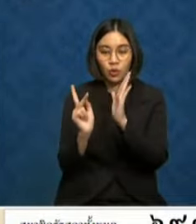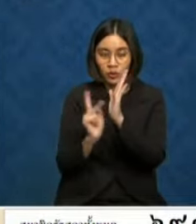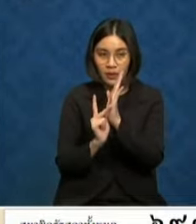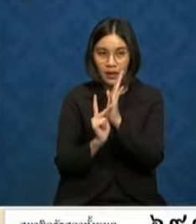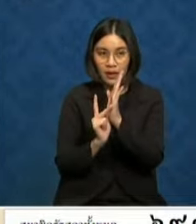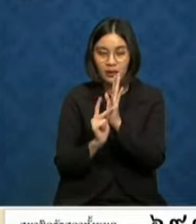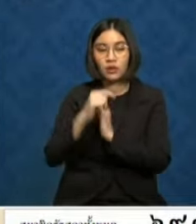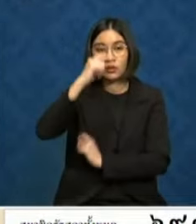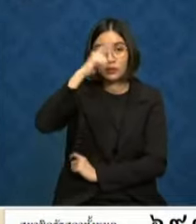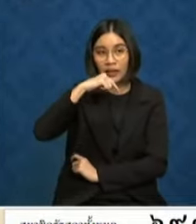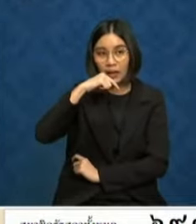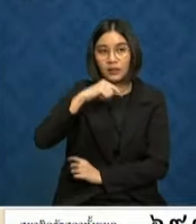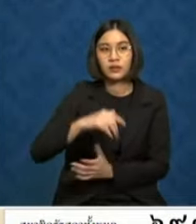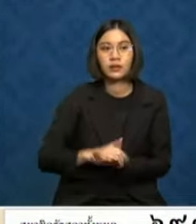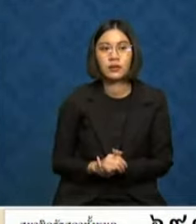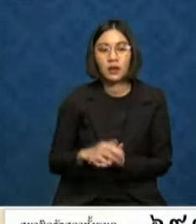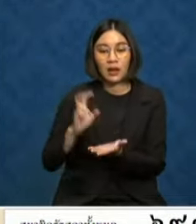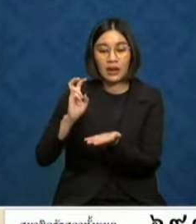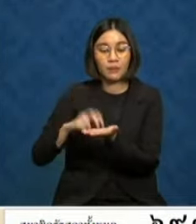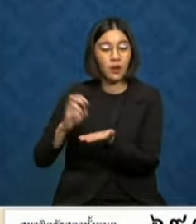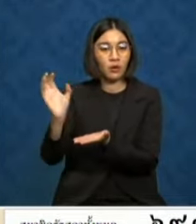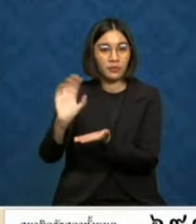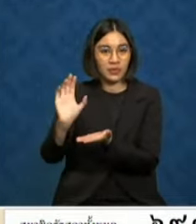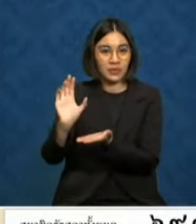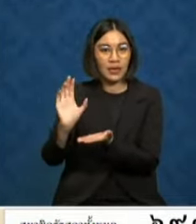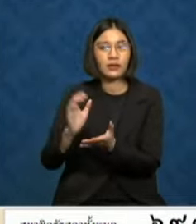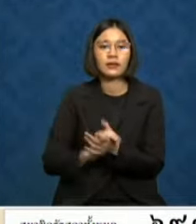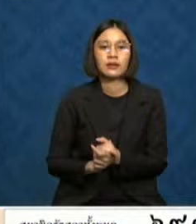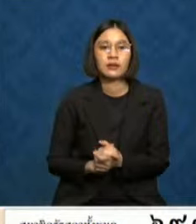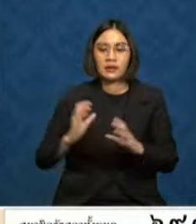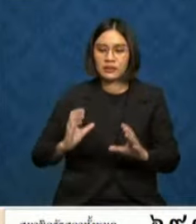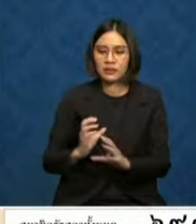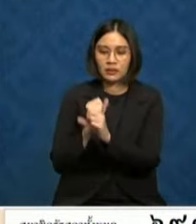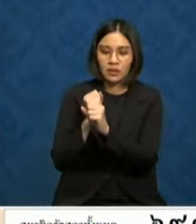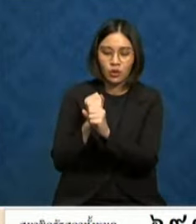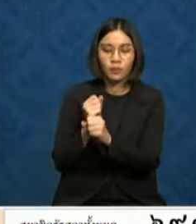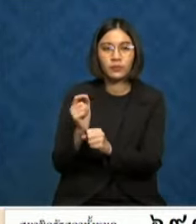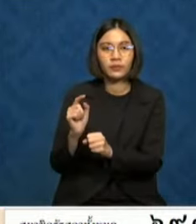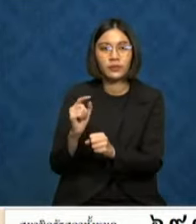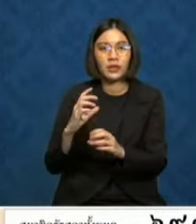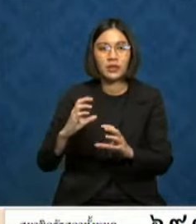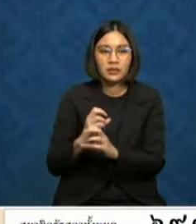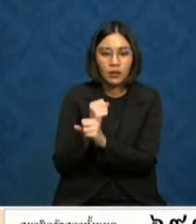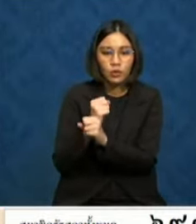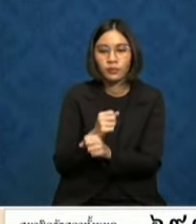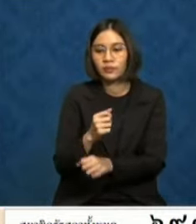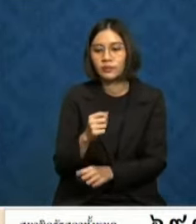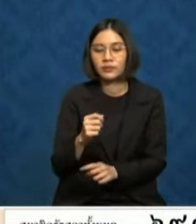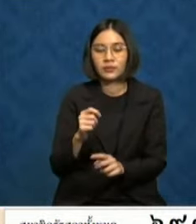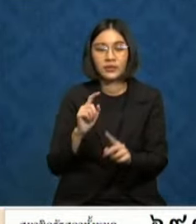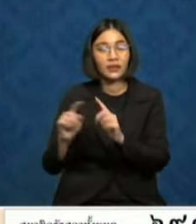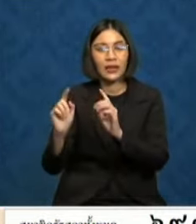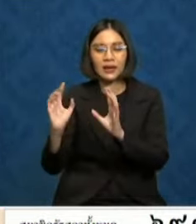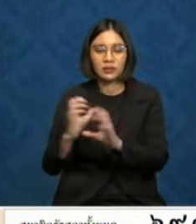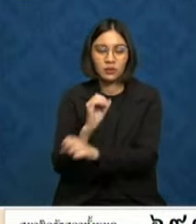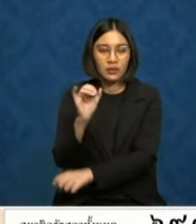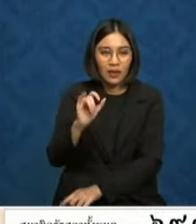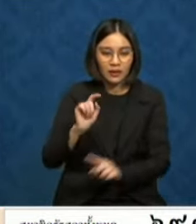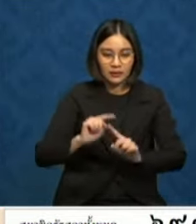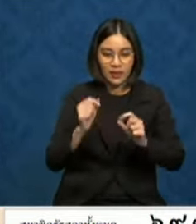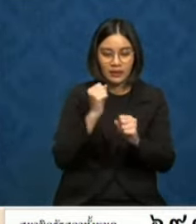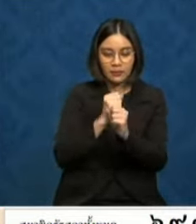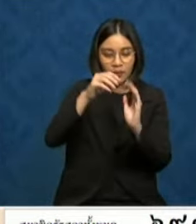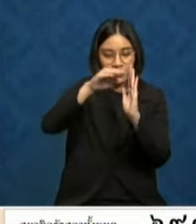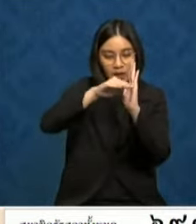ตนไม่ได้เป็นการรับรองว่าผลที่เกิดขึ้นเนี่ยจะเป็นผลในทางใดนะคะแต่เป็นการดำเนิน